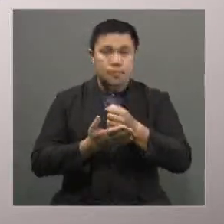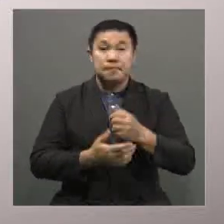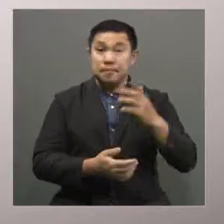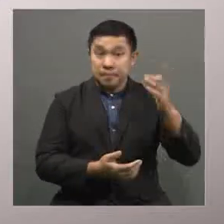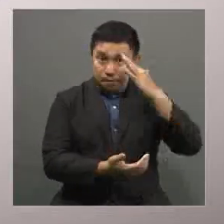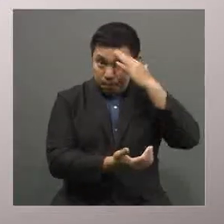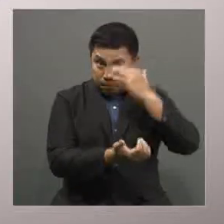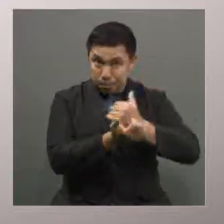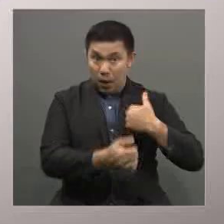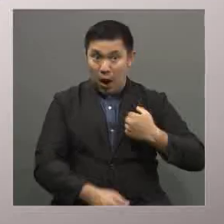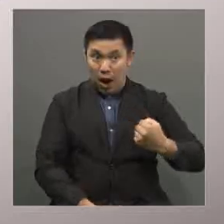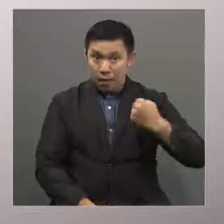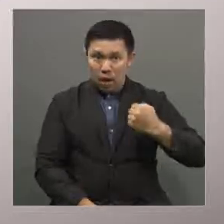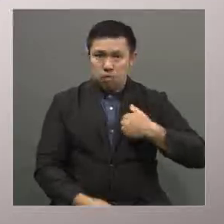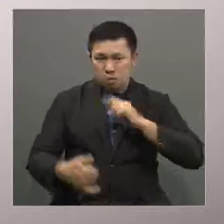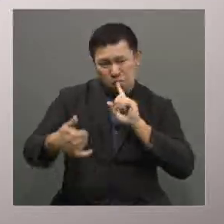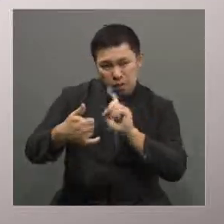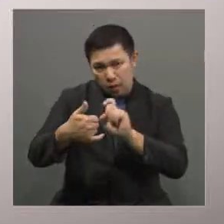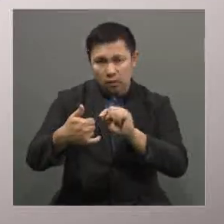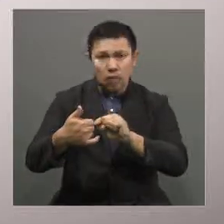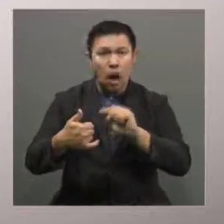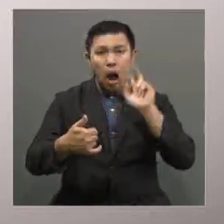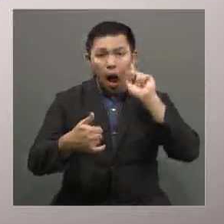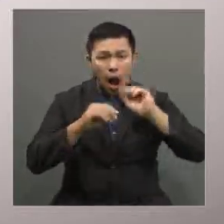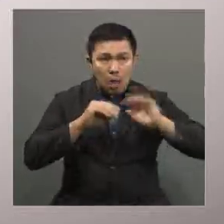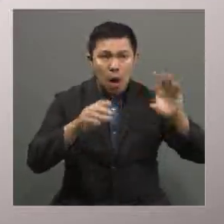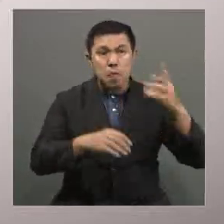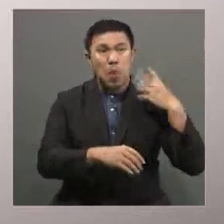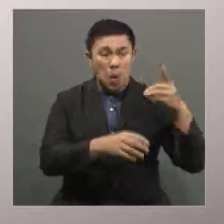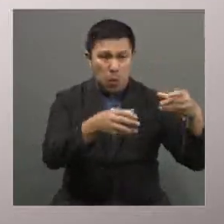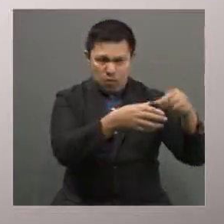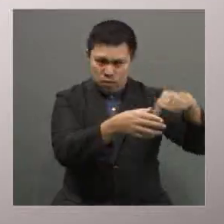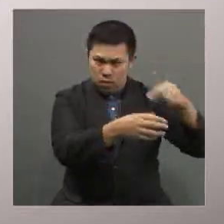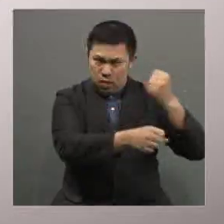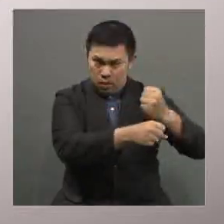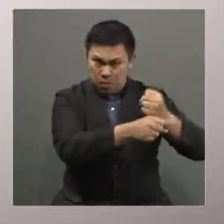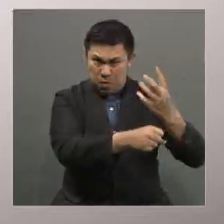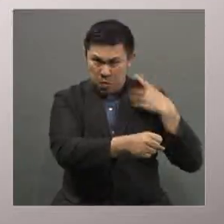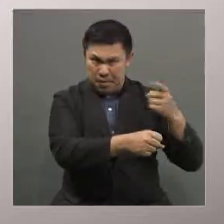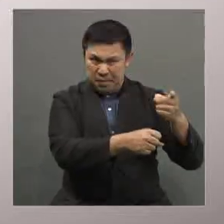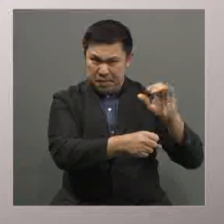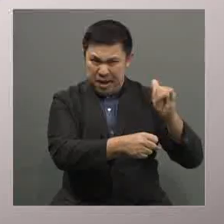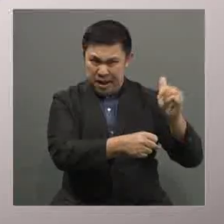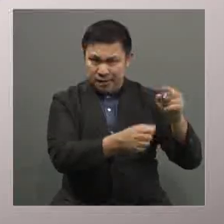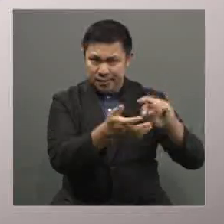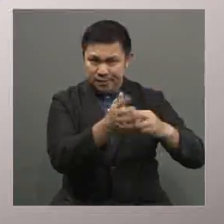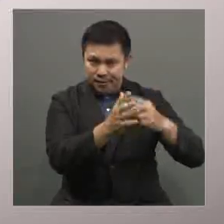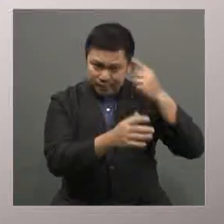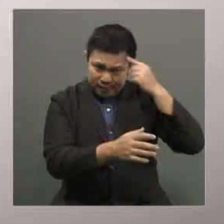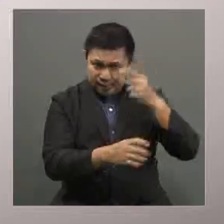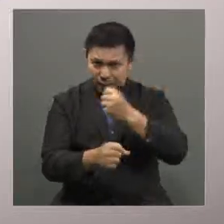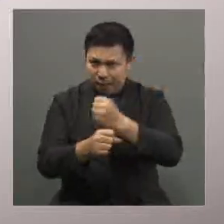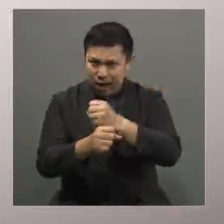แล้วไม่ได้มีอำนาจในการสอบสวนคดีการให้สัมภาษณ์ของชุดคลี่คลายเมื่อวานนี้เนี่ยอาจจะเข้าข่ายกดดันการทำงานของ